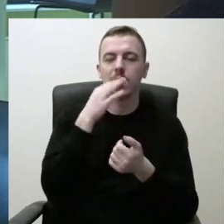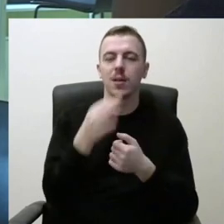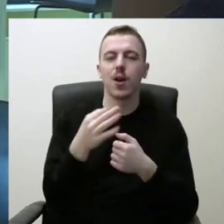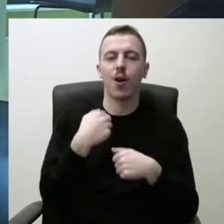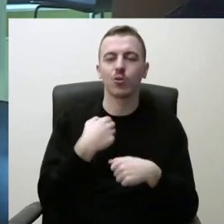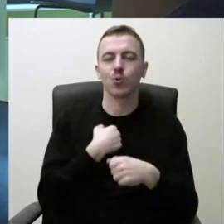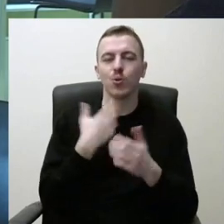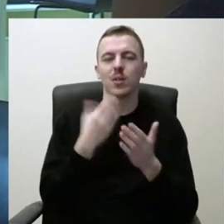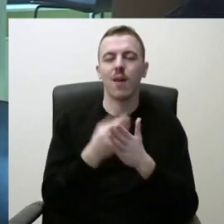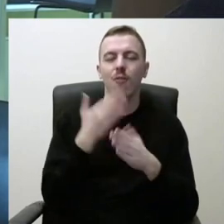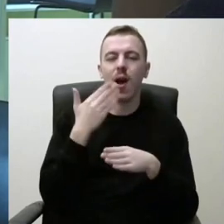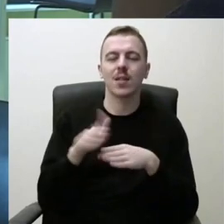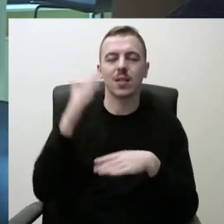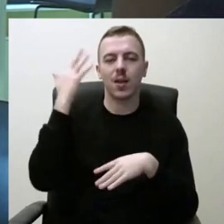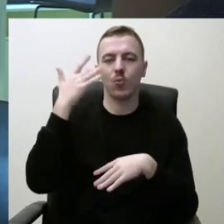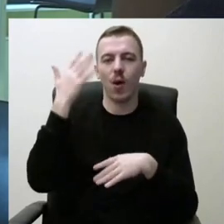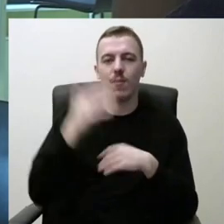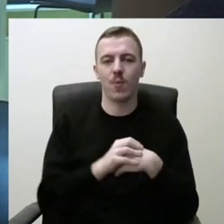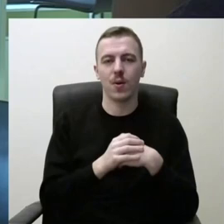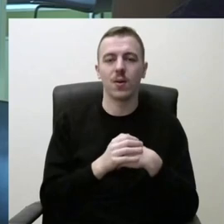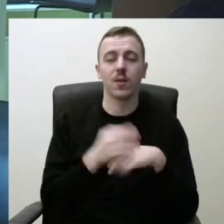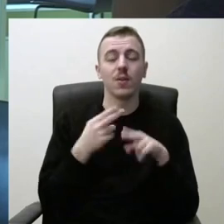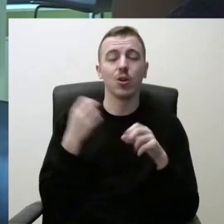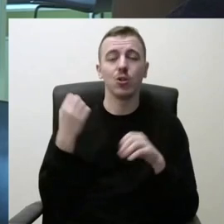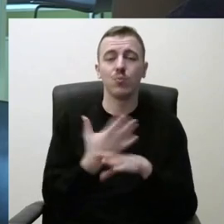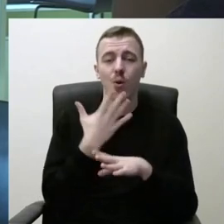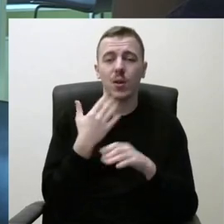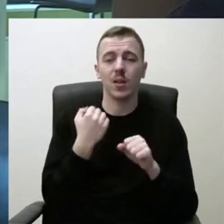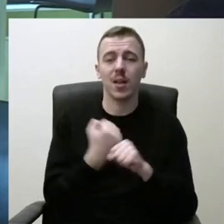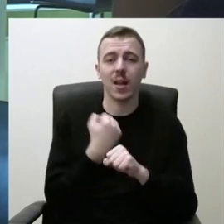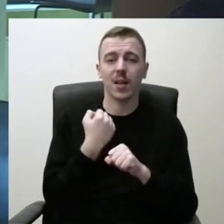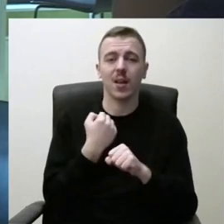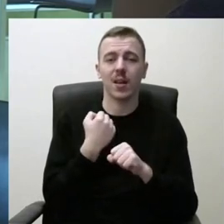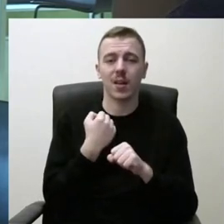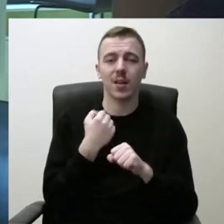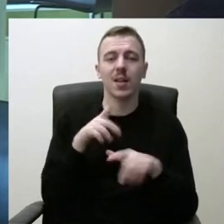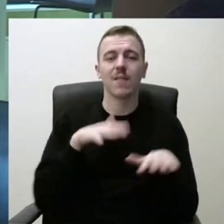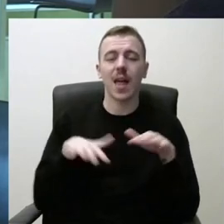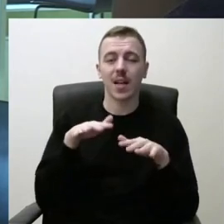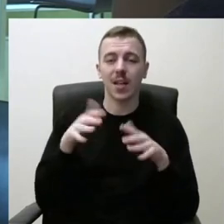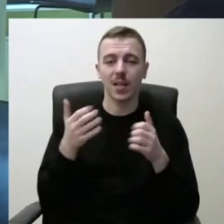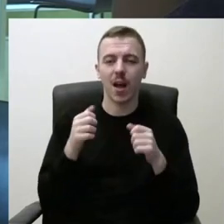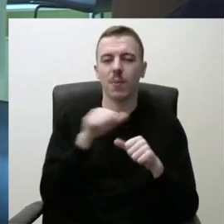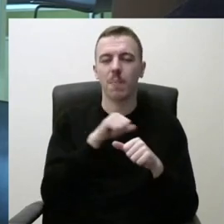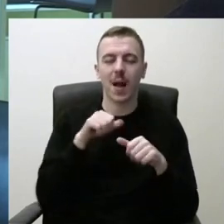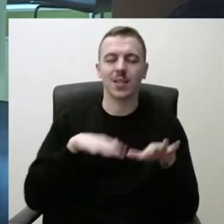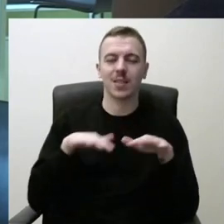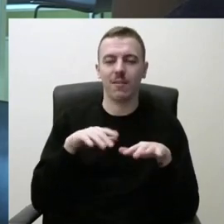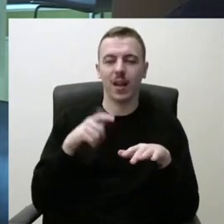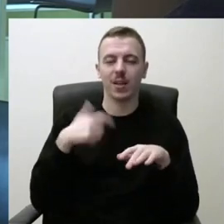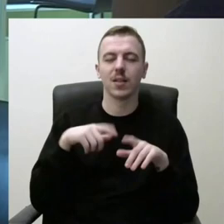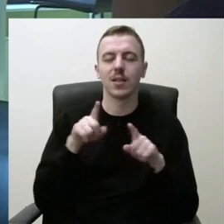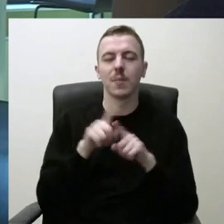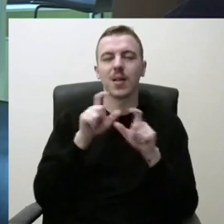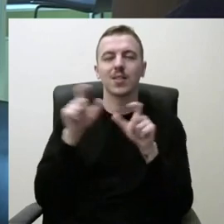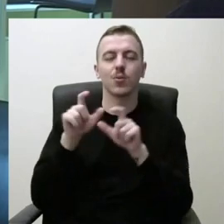savo atskirąją nuomonę. Tai išmokime iš tikrųjų įveiklinti arba patys įsiveiklinti tuose institutuose,